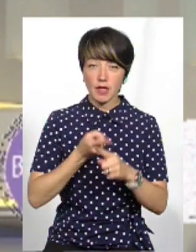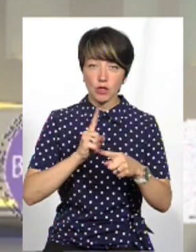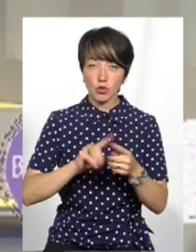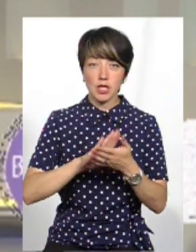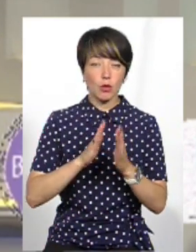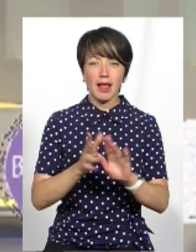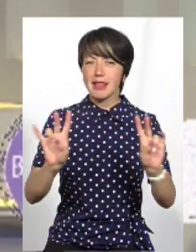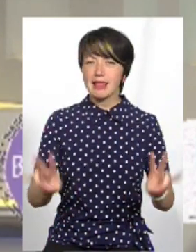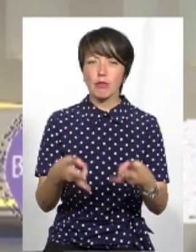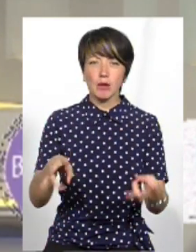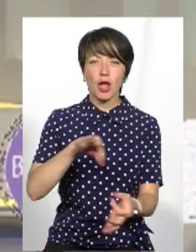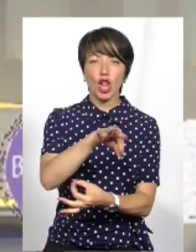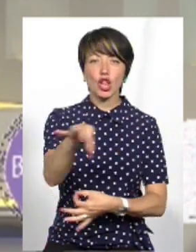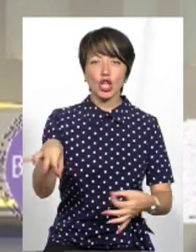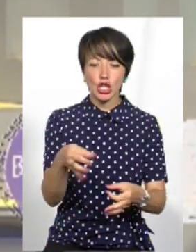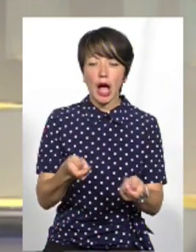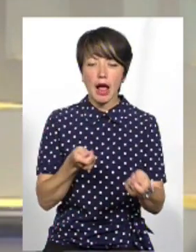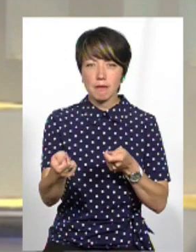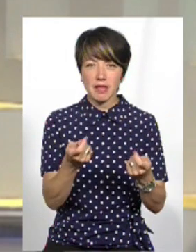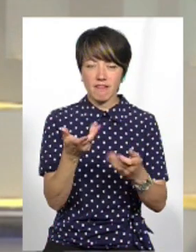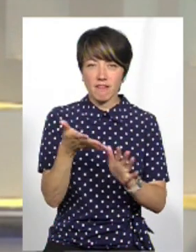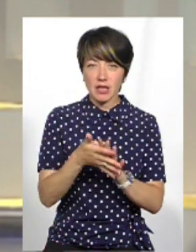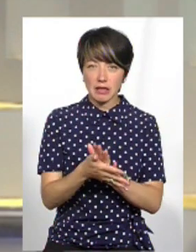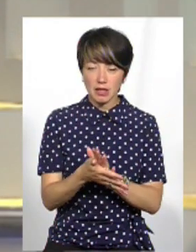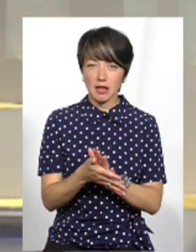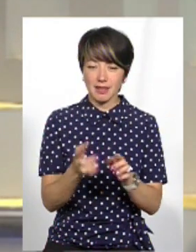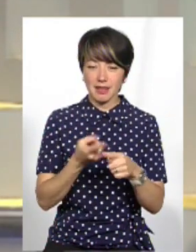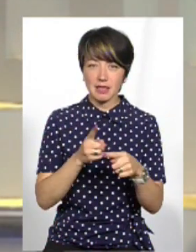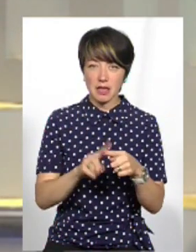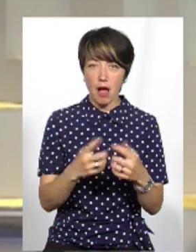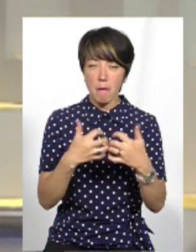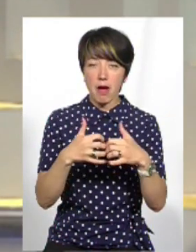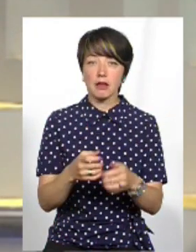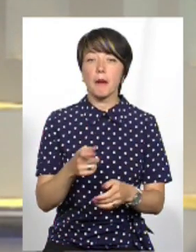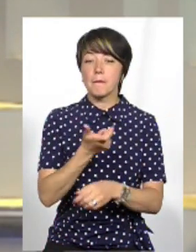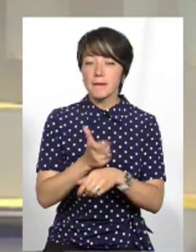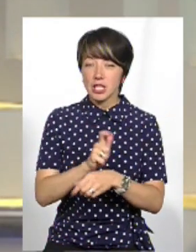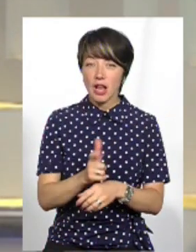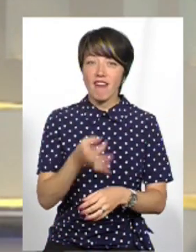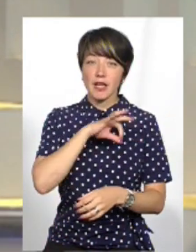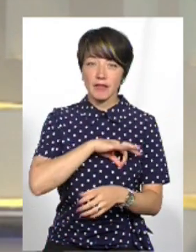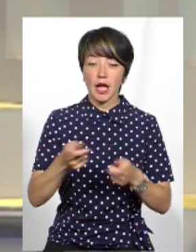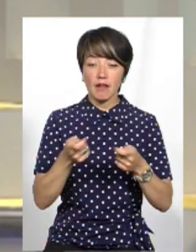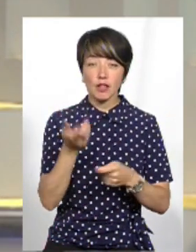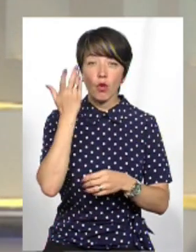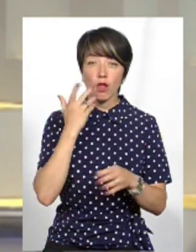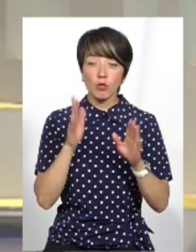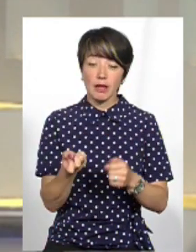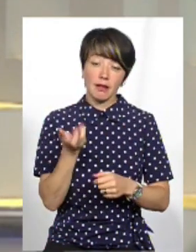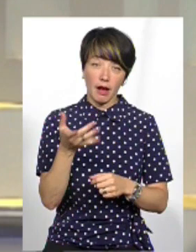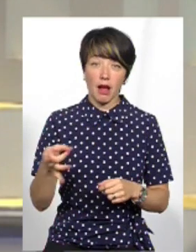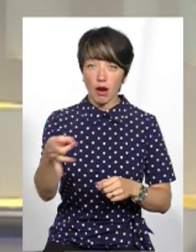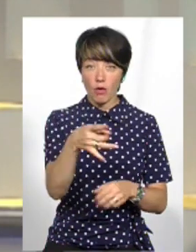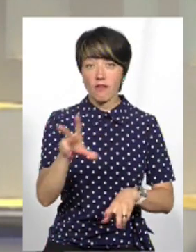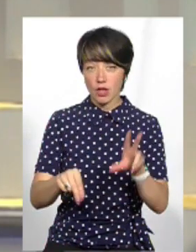ситуацію. Не потрібні лишні адмінвитрати на адмінапарат. І вважаю, що більш ефективне керівництво буде саме, коли буде декілька